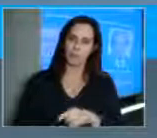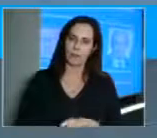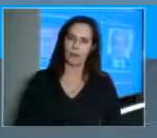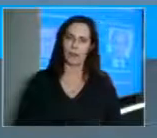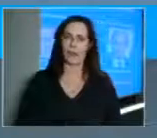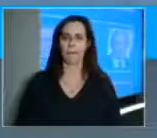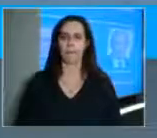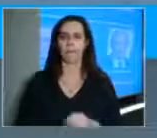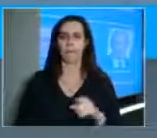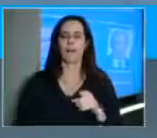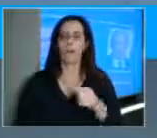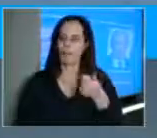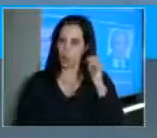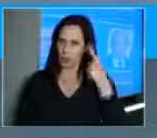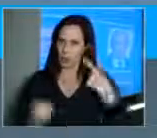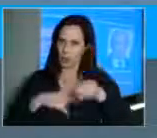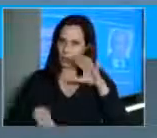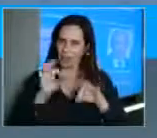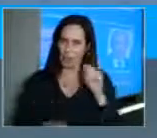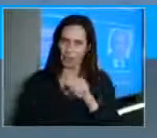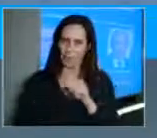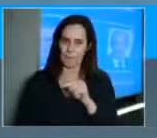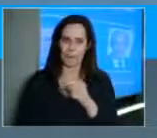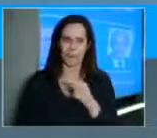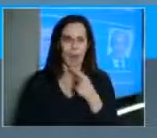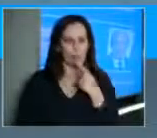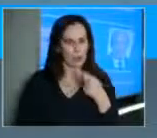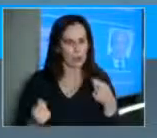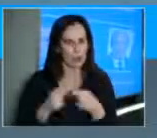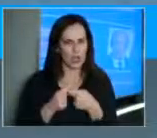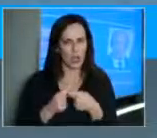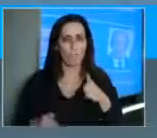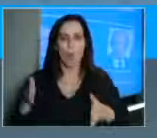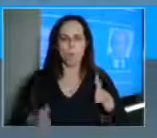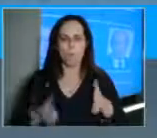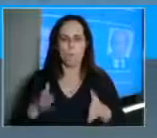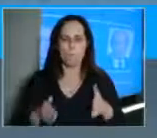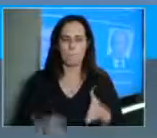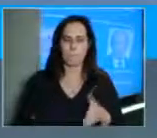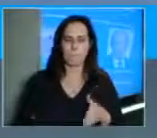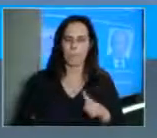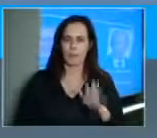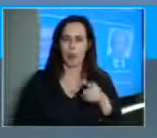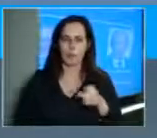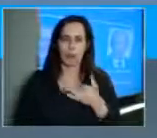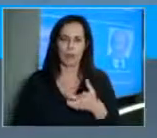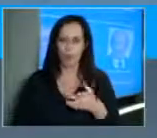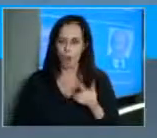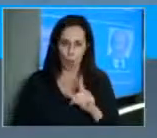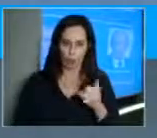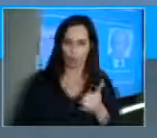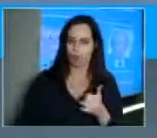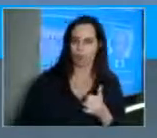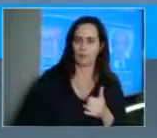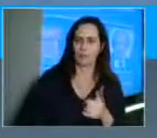הימאים והחיילים, כן. בוועדת הבחירות שם דנו בעניין הבוטים, נכון? כן. למה את ככה, לא?